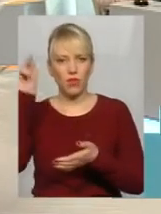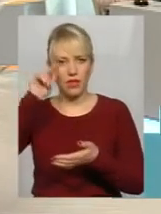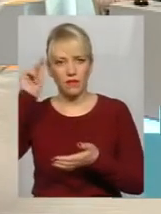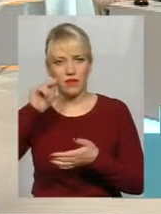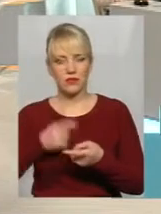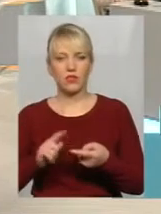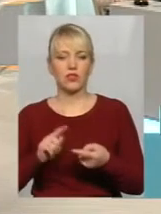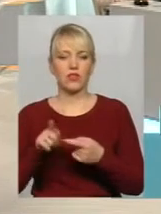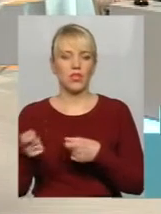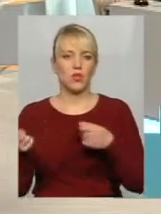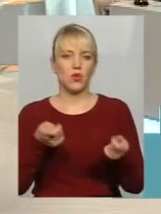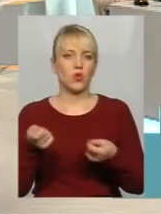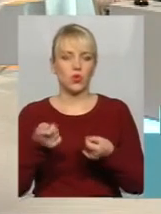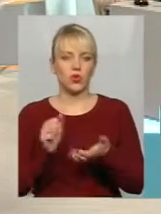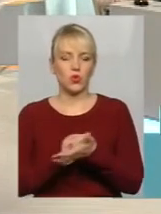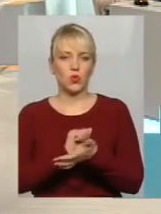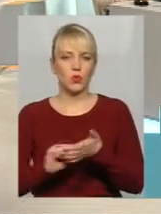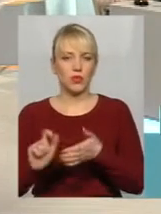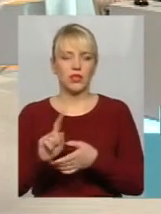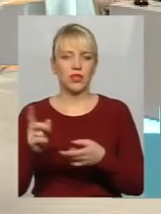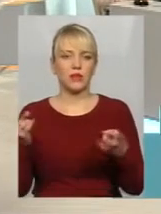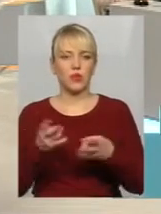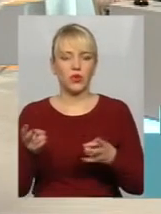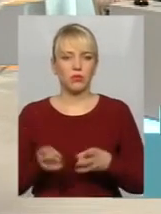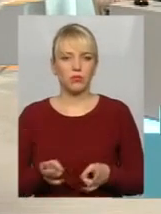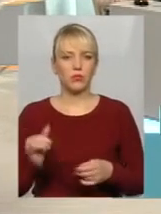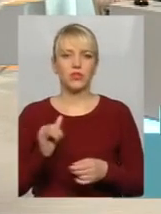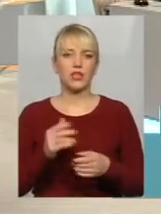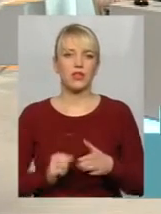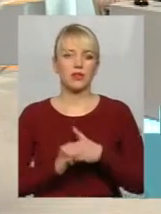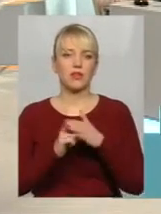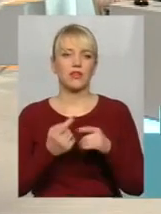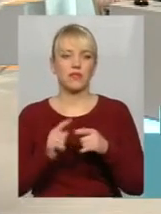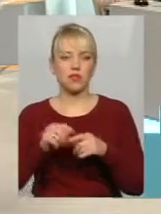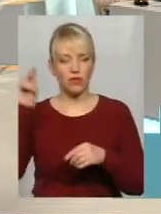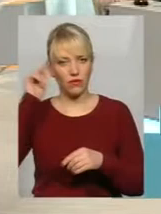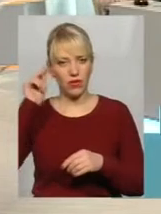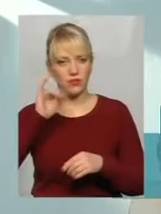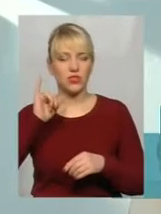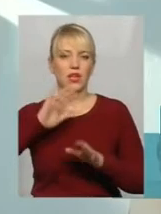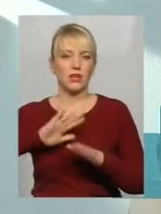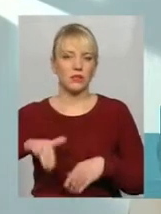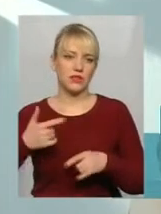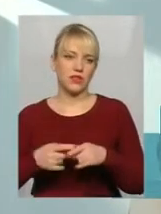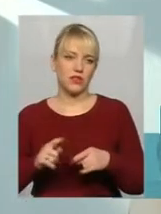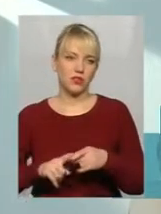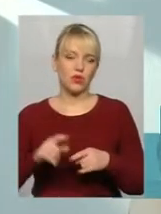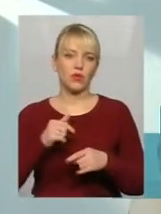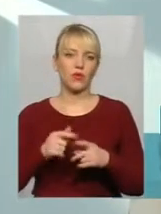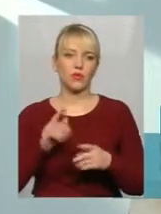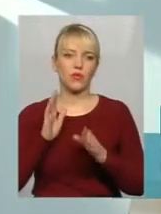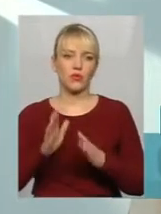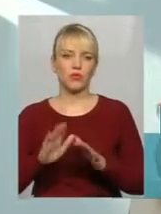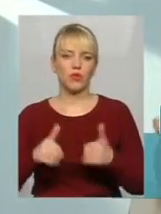вони доносять відповідні документи, які потребуються. На підставі цього проходить вивчення, і вже по районним призовним комісіям